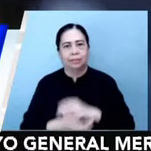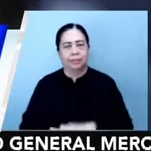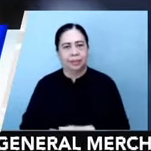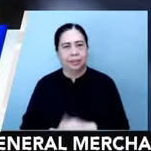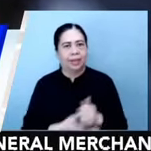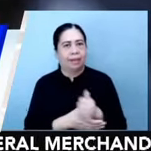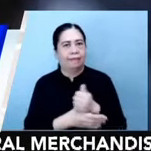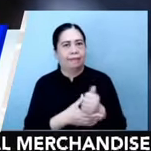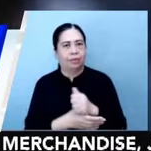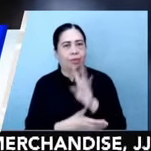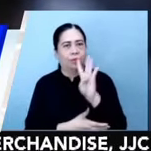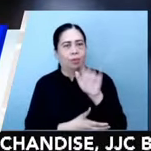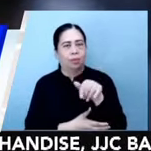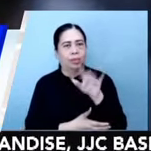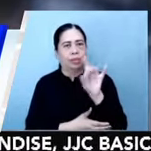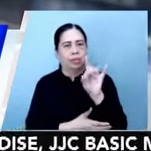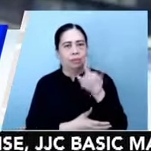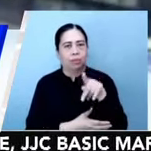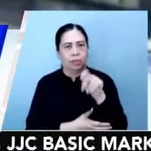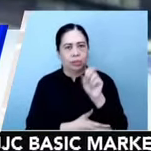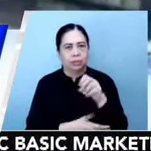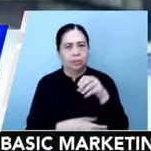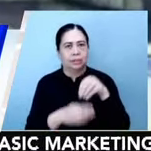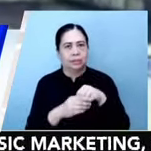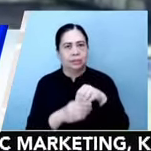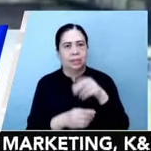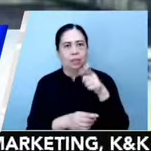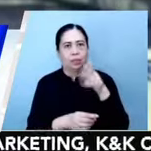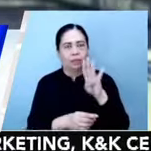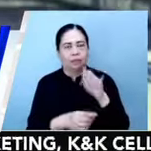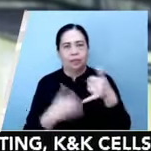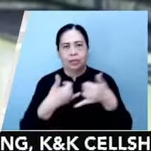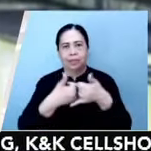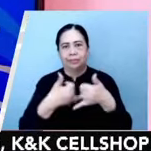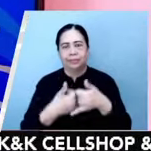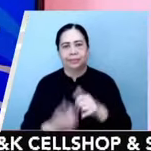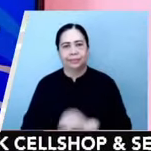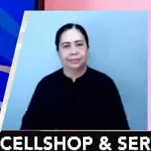4.8 points sa loob ng 24 games.